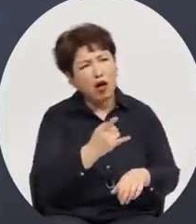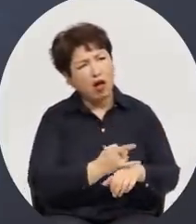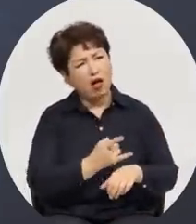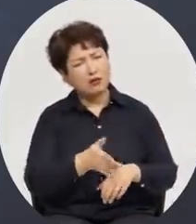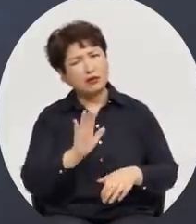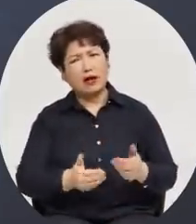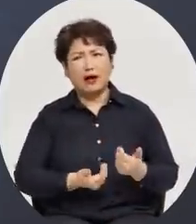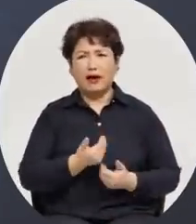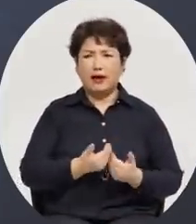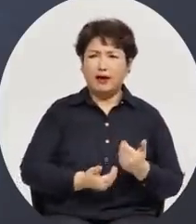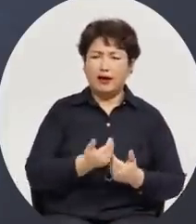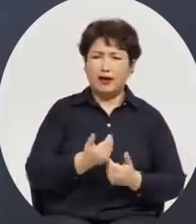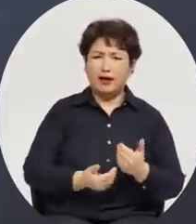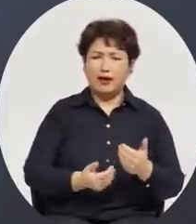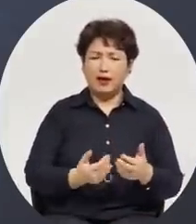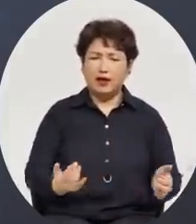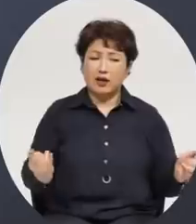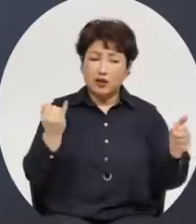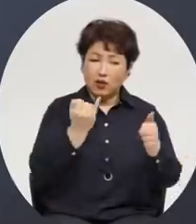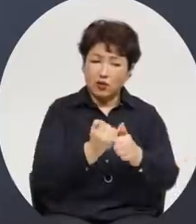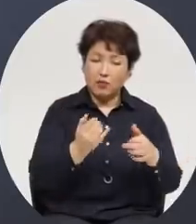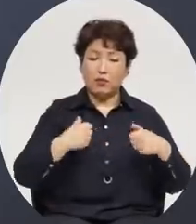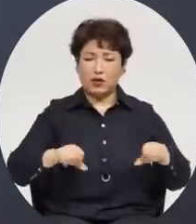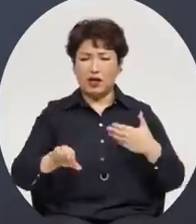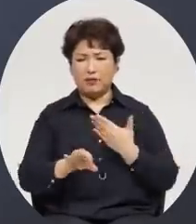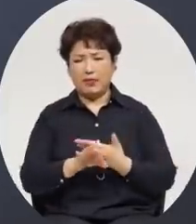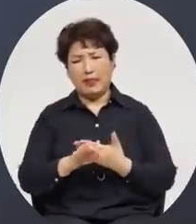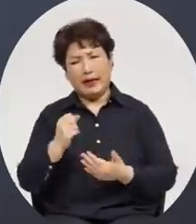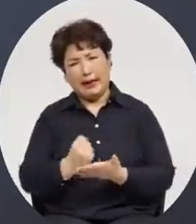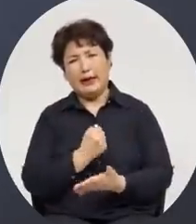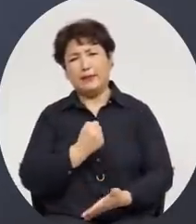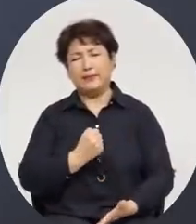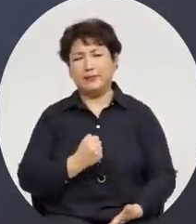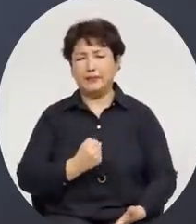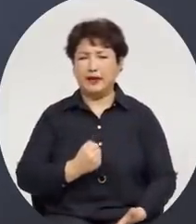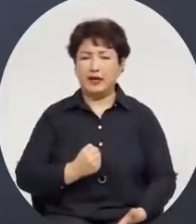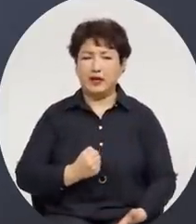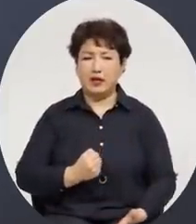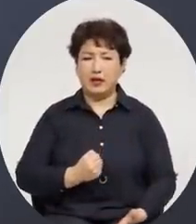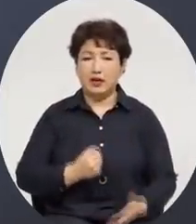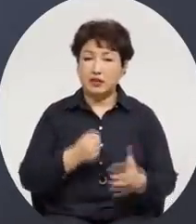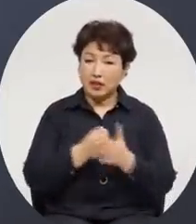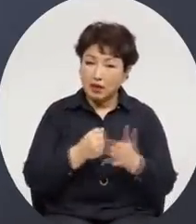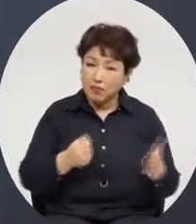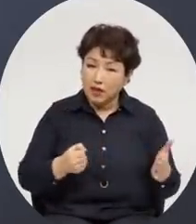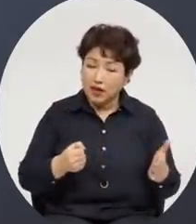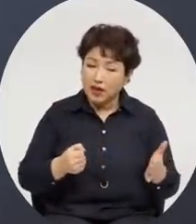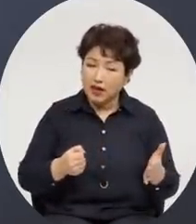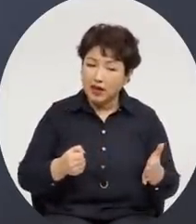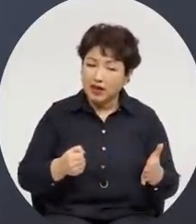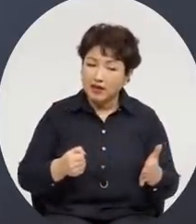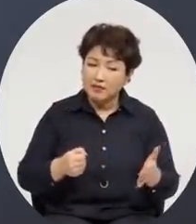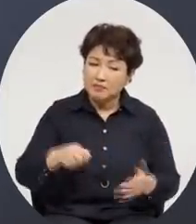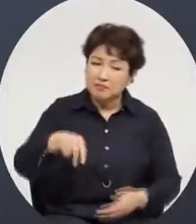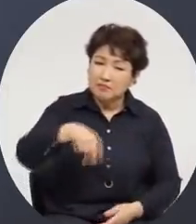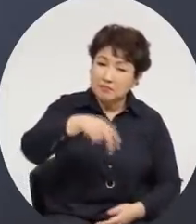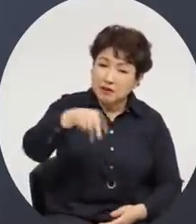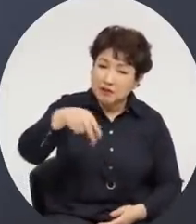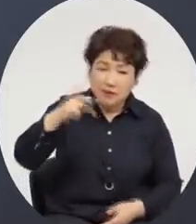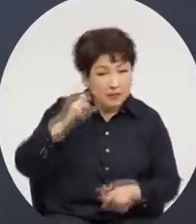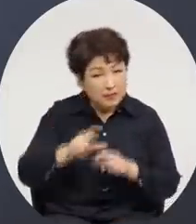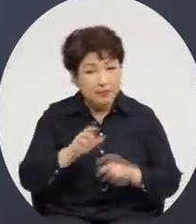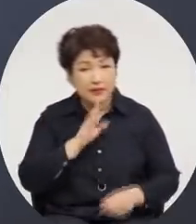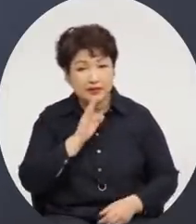두려워하고 결혼 안 하려니까 너무 안타깝고 아쉽고 이런 문제에서 지금 방황하고